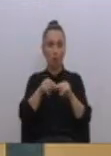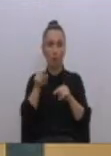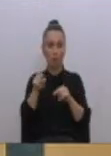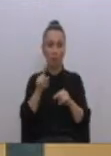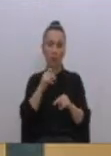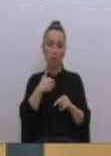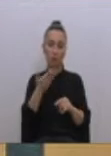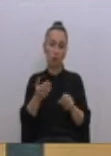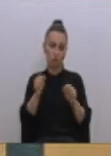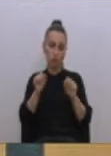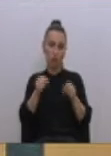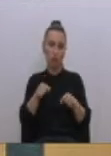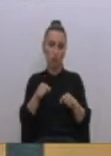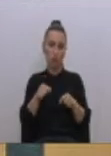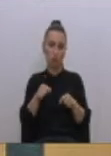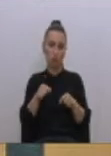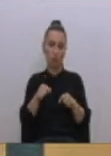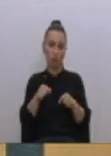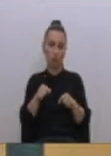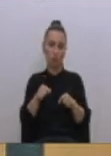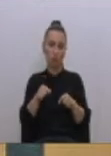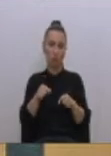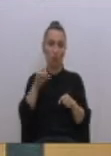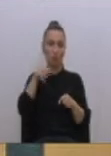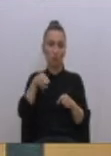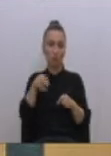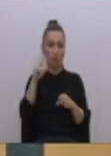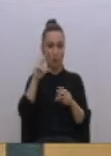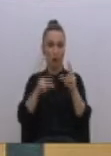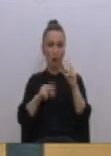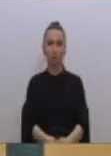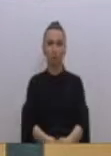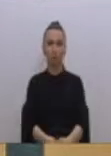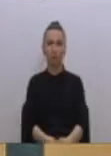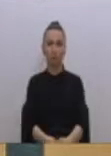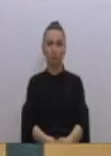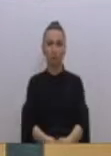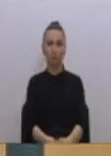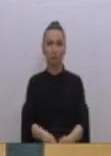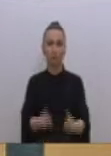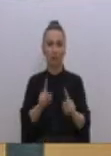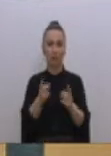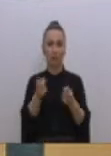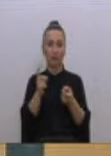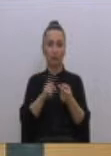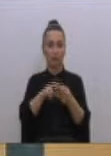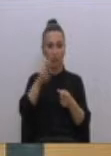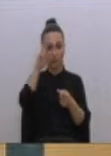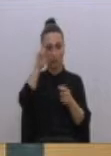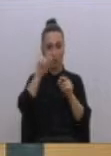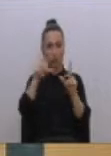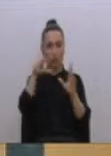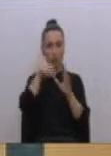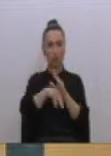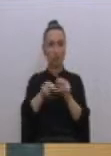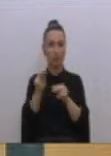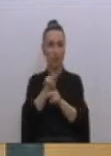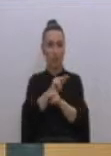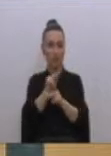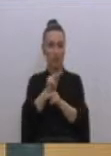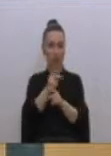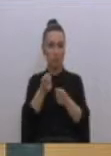მხრიდან, უნდა შესაძლებელი აუდიტორებმა გაითვალისწინონ ეს საკითხები. რაც შეეხება საჯარო სკოლების